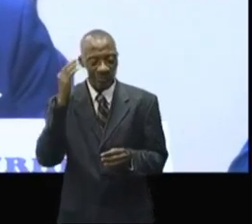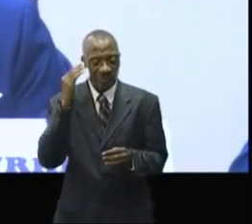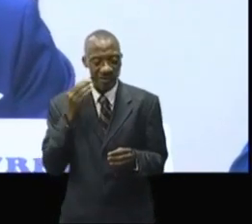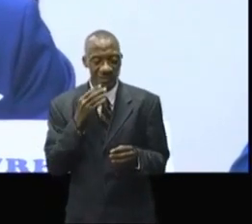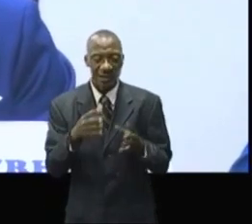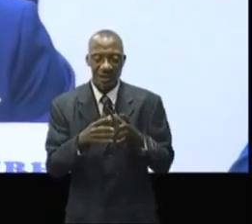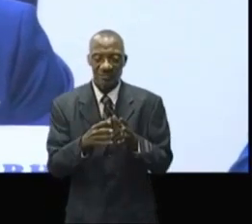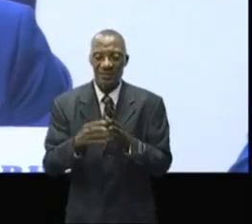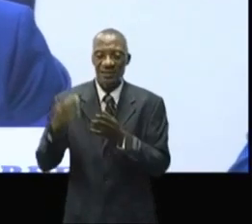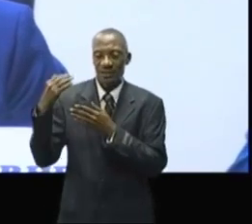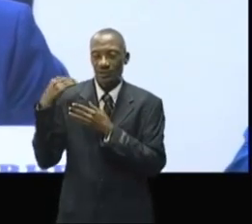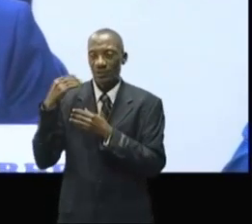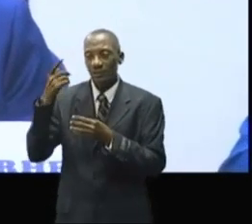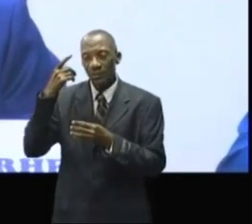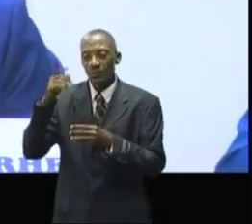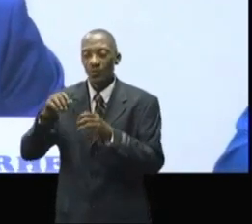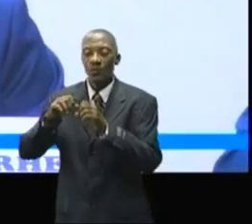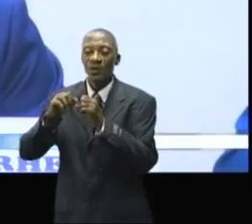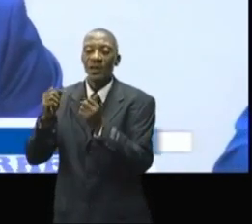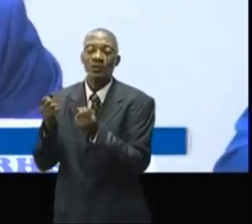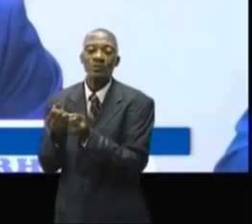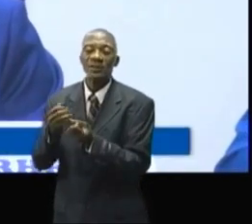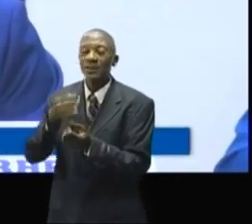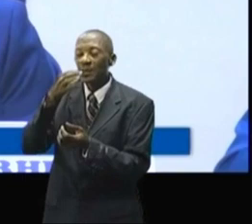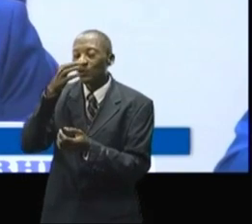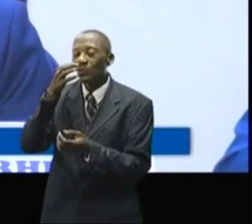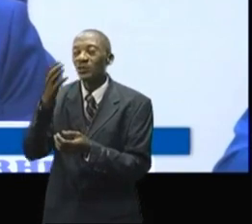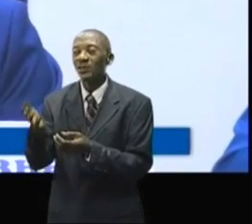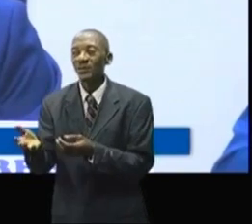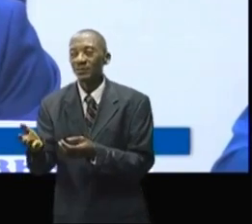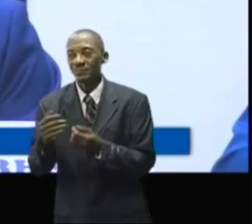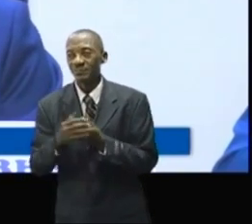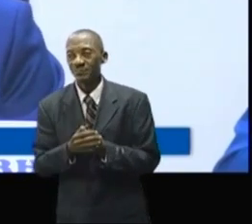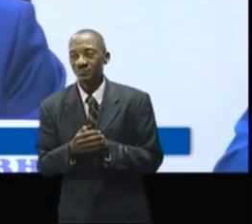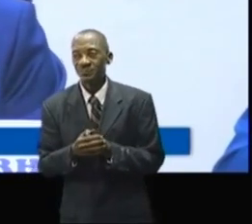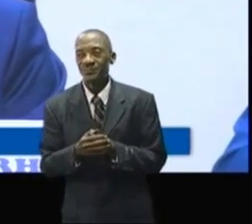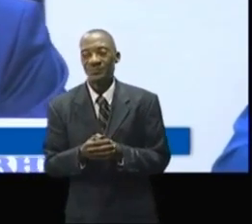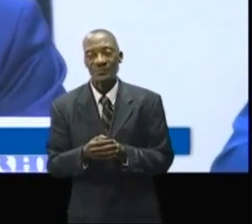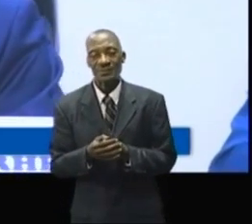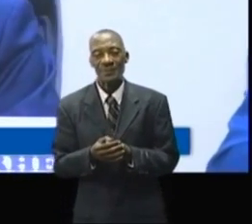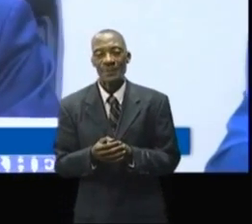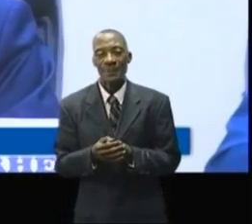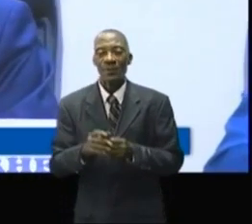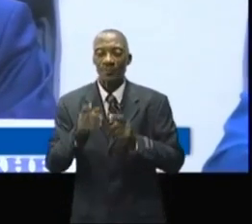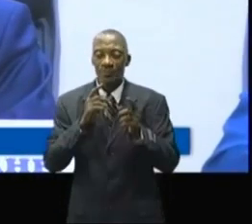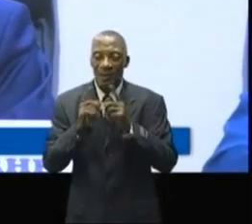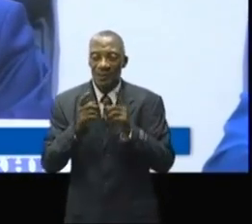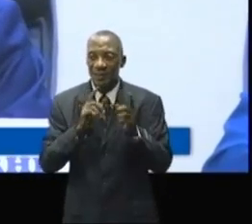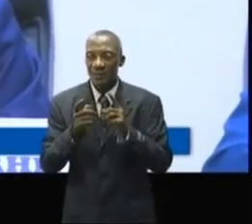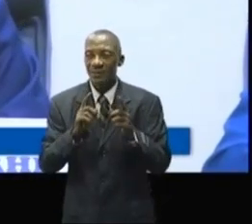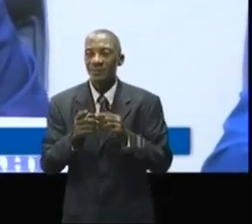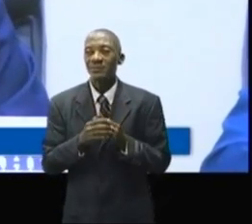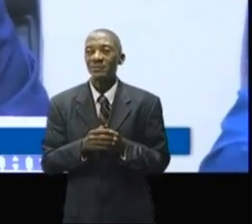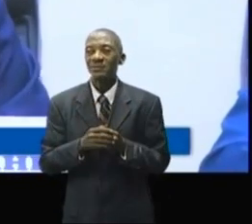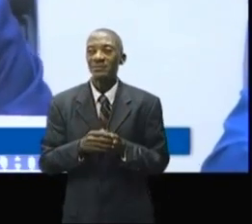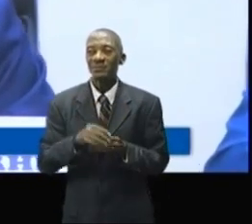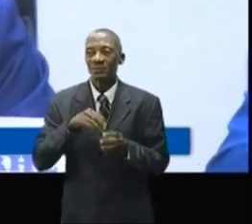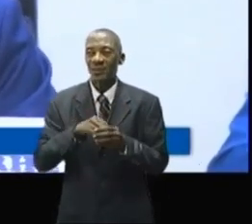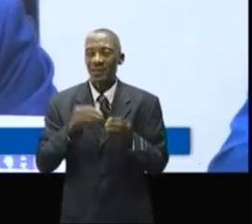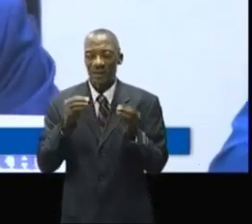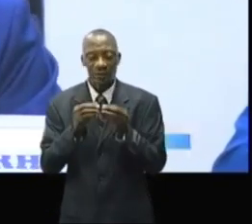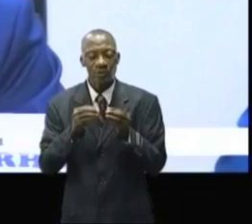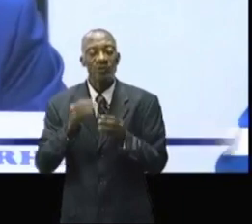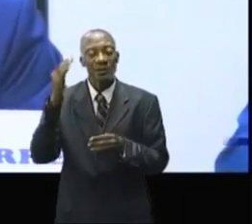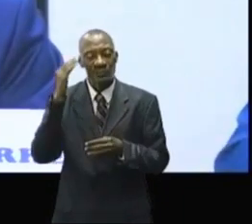vos factures. Parce qu'en s'acquittant de nos factures, on assure la maintenance, on